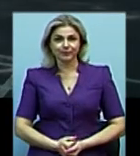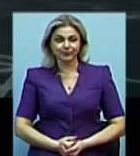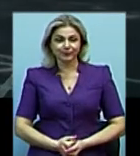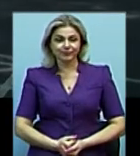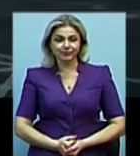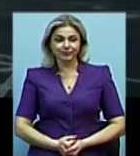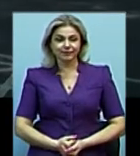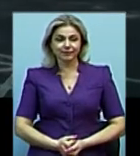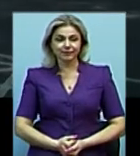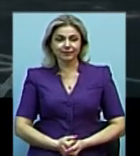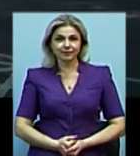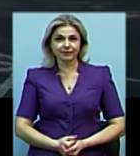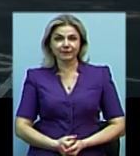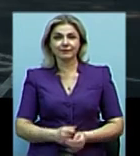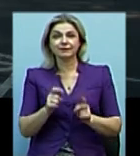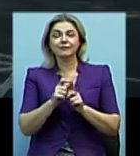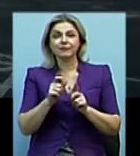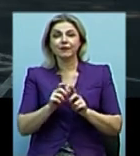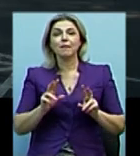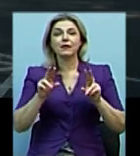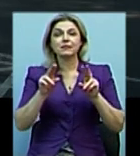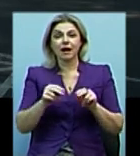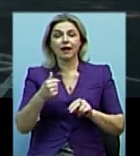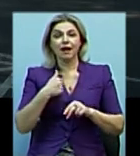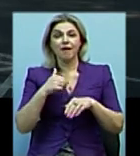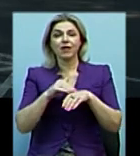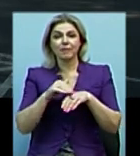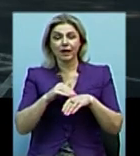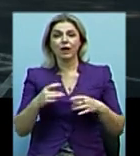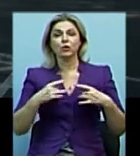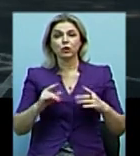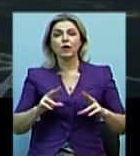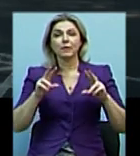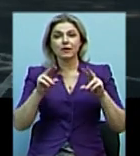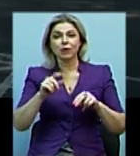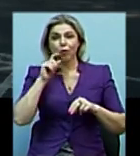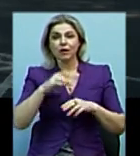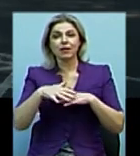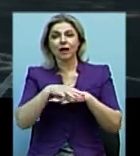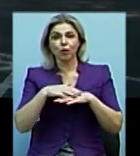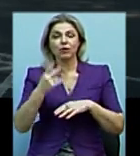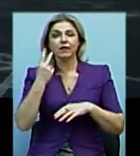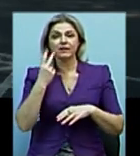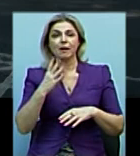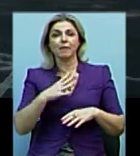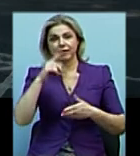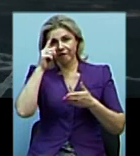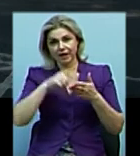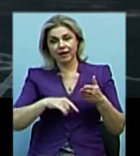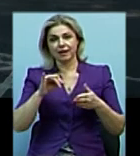Я, вічний Кропивницький Миколаївщ, вступаю на військову службу і урочисто присягаю українському народові завжди бути йому вірним